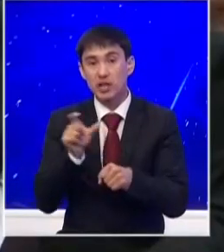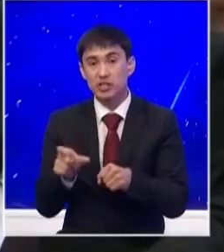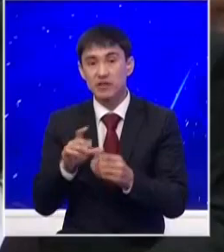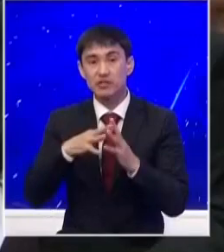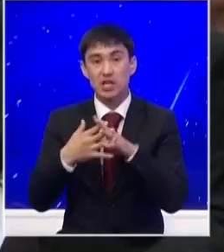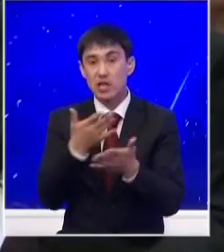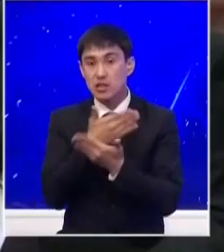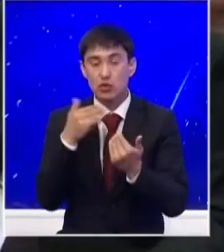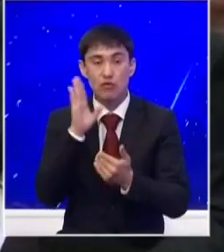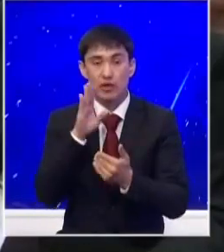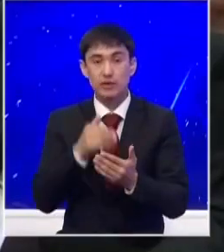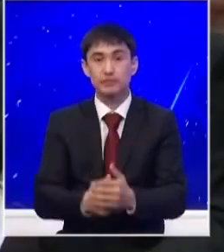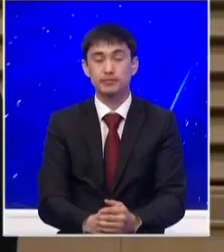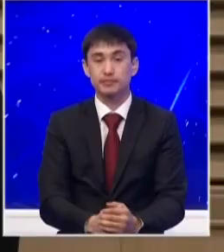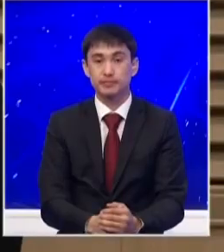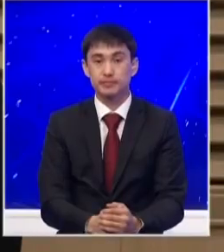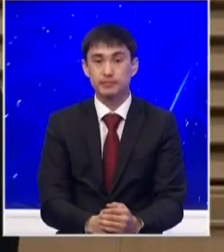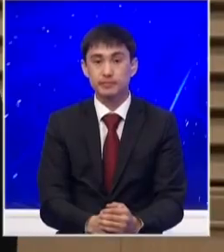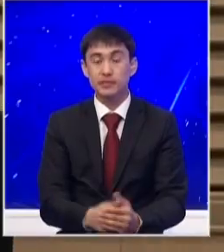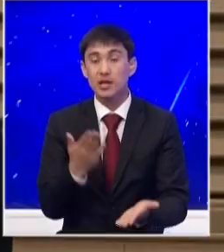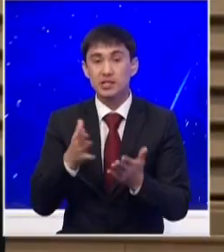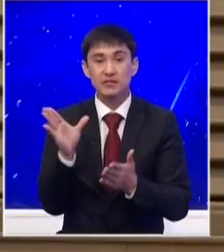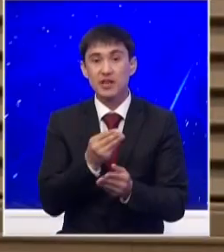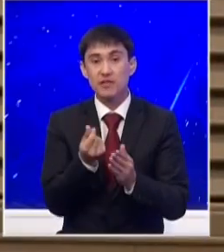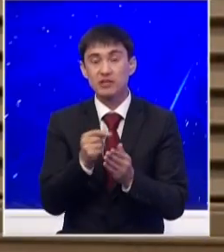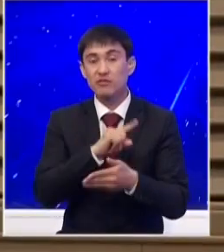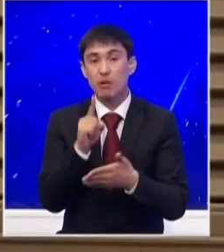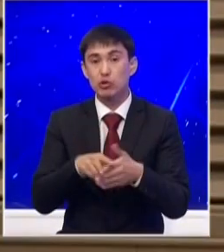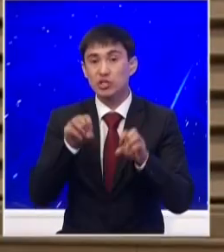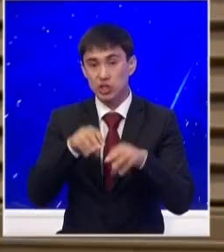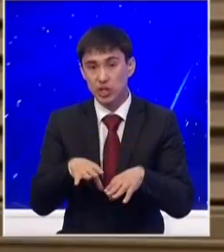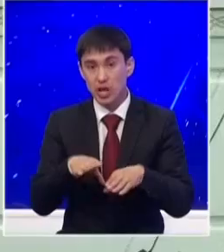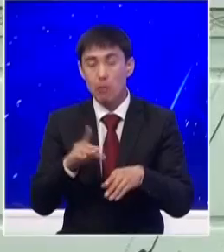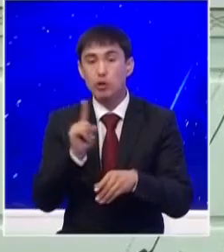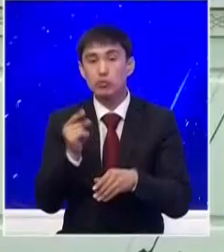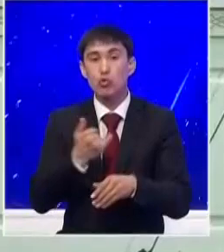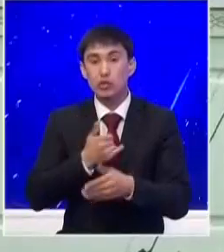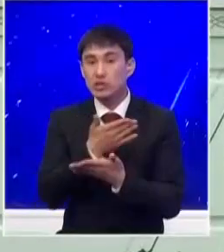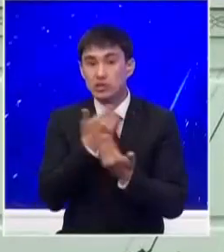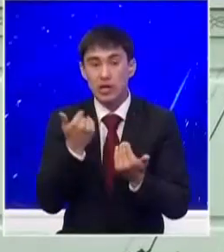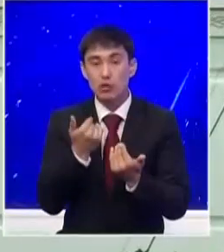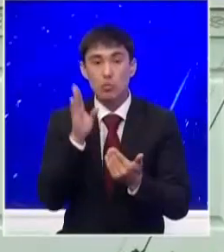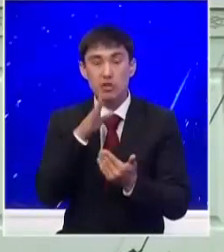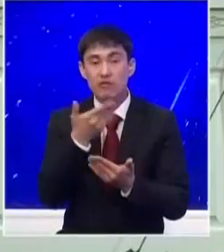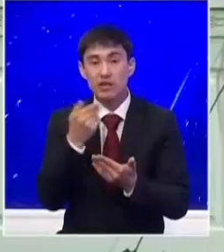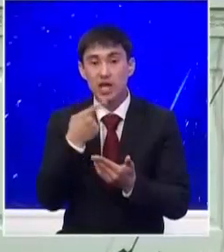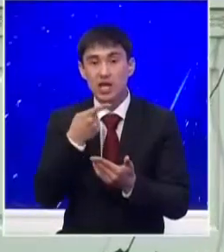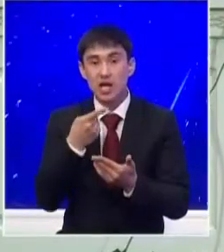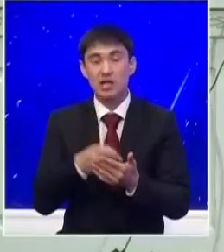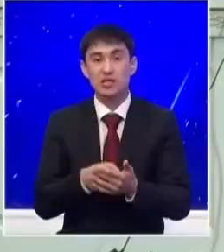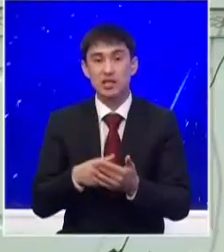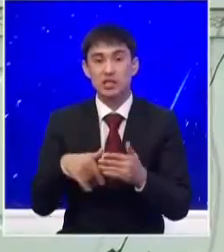в селе все еще отсутствует источник питьевой воды если все финансовые вопросы решены то почему у нас до сих пор нет питьевой воды